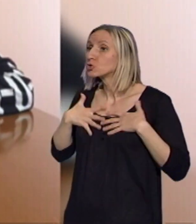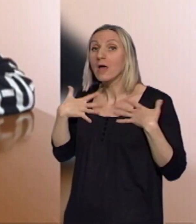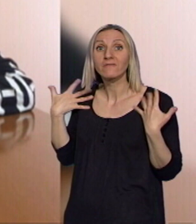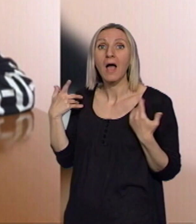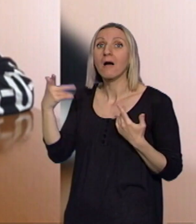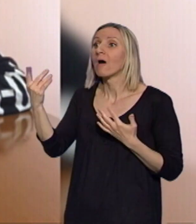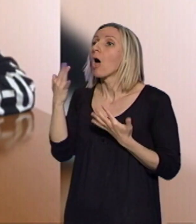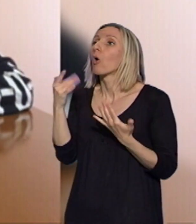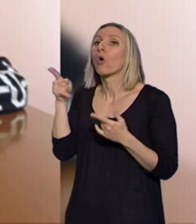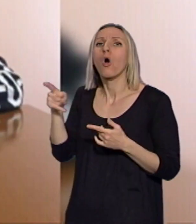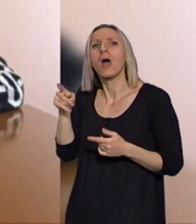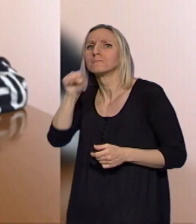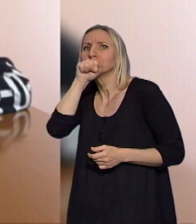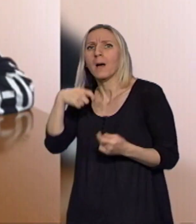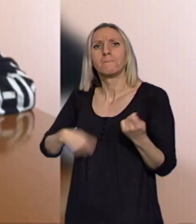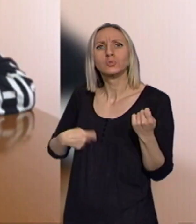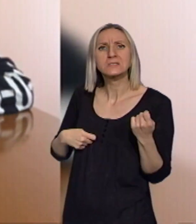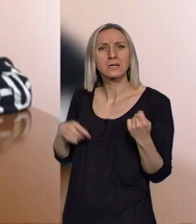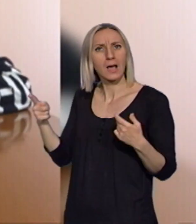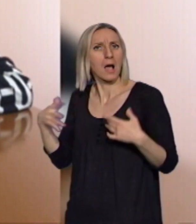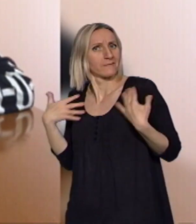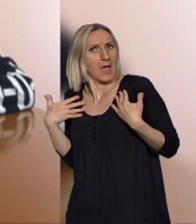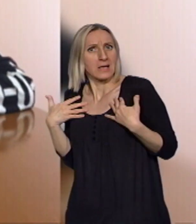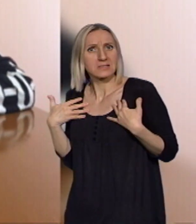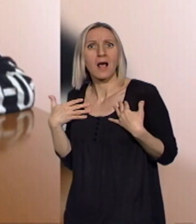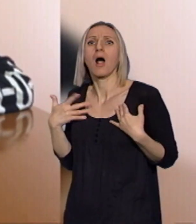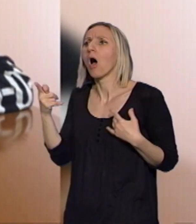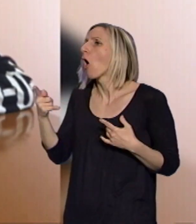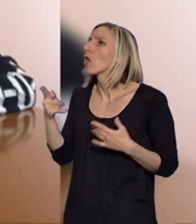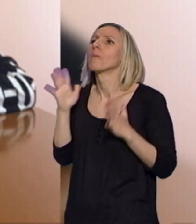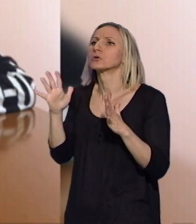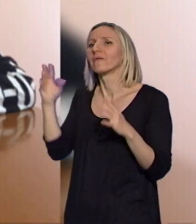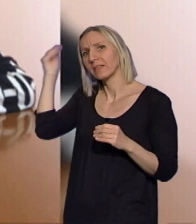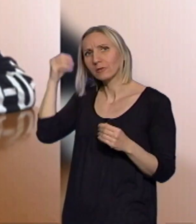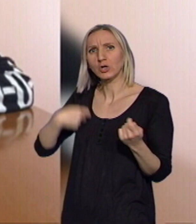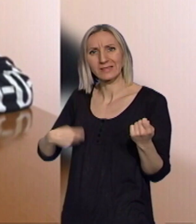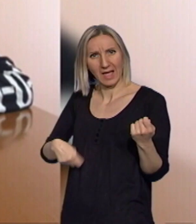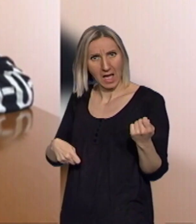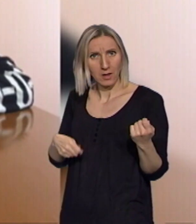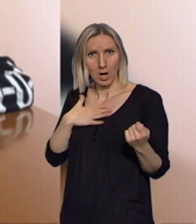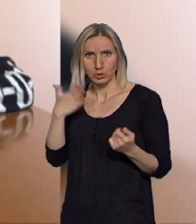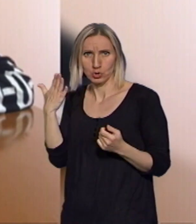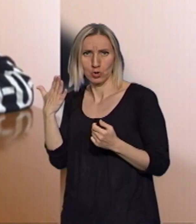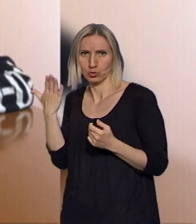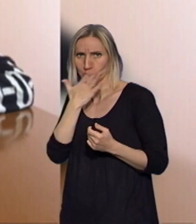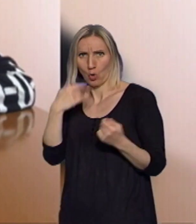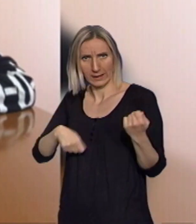muzikalna i razdrgana. Ona je poželjela da nauči da svira gitaru naše škole, gitare Čupavko, što smo mi sa